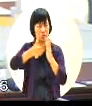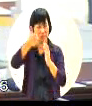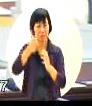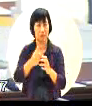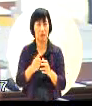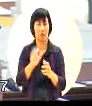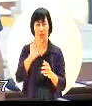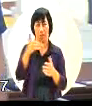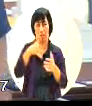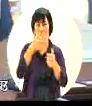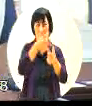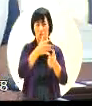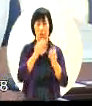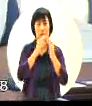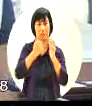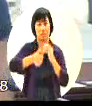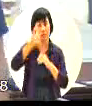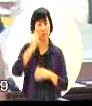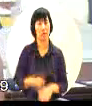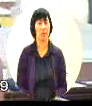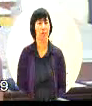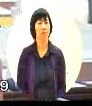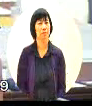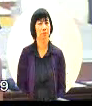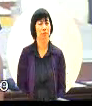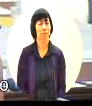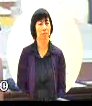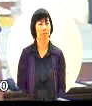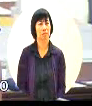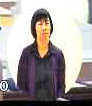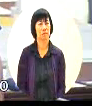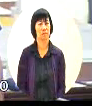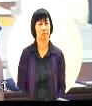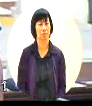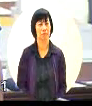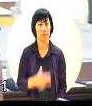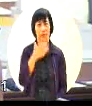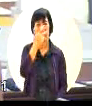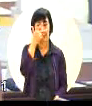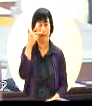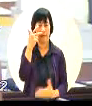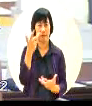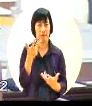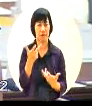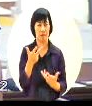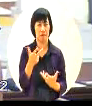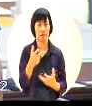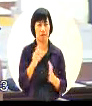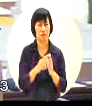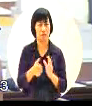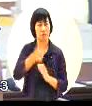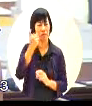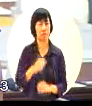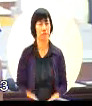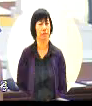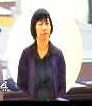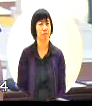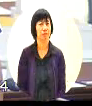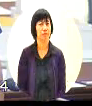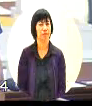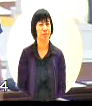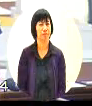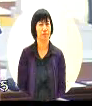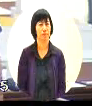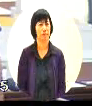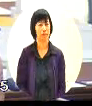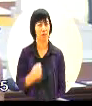副？来拄啊局长。来拄啊局长。 我先调这个咱迄、那个。 这个规划